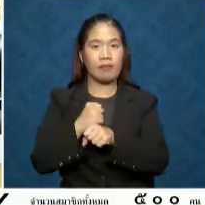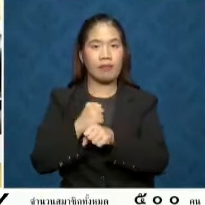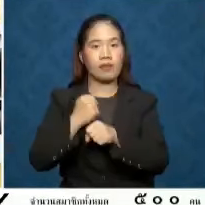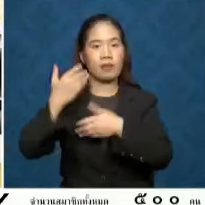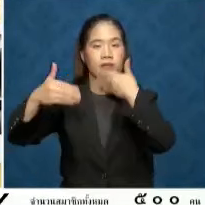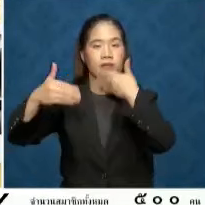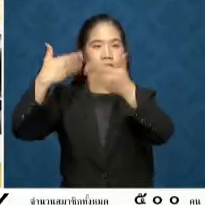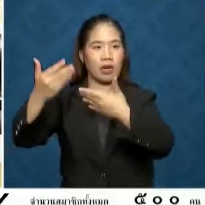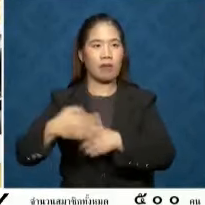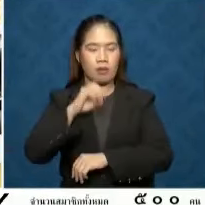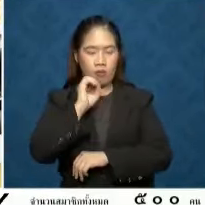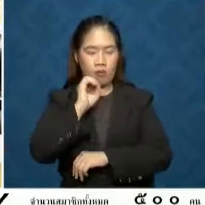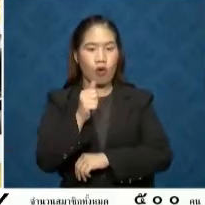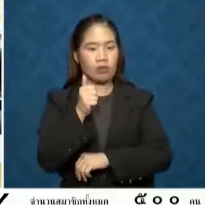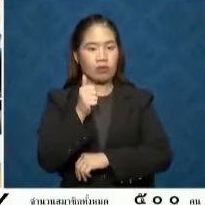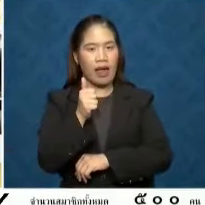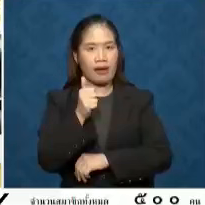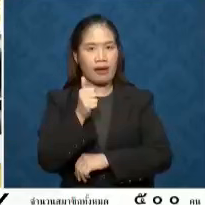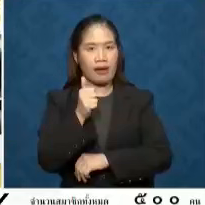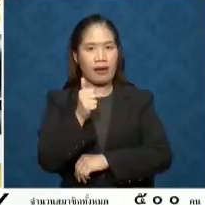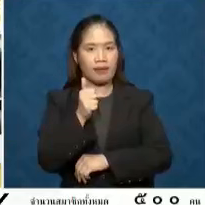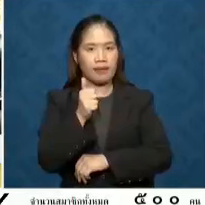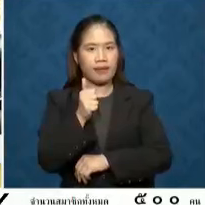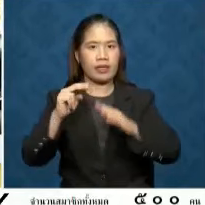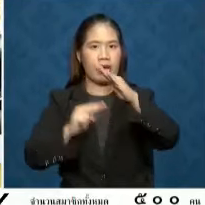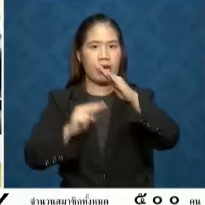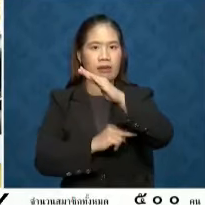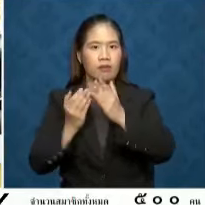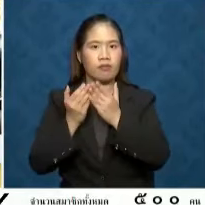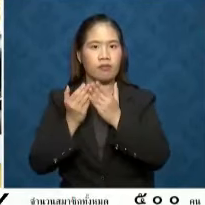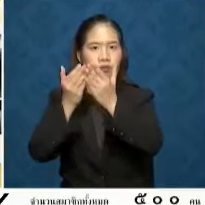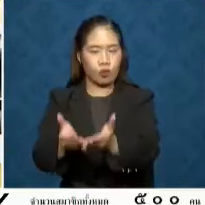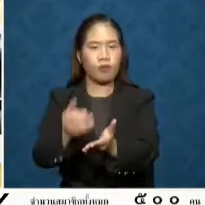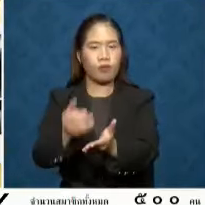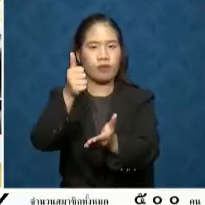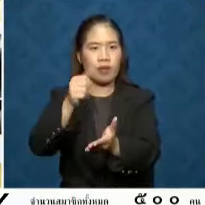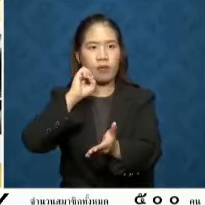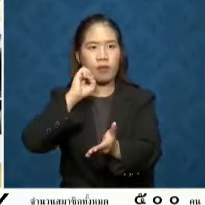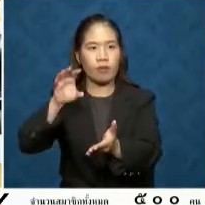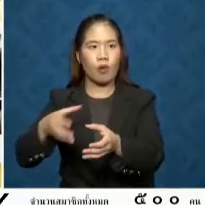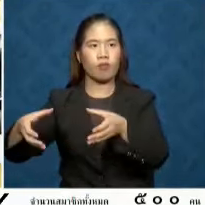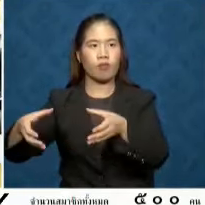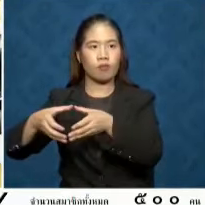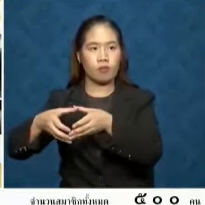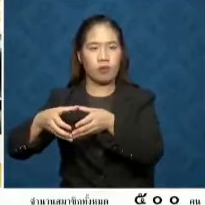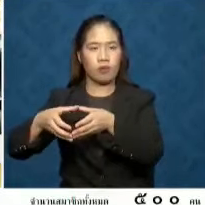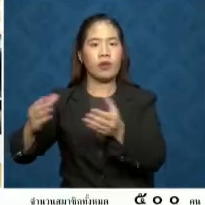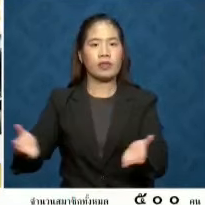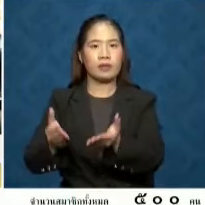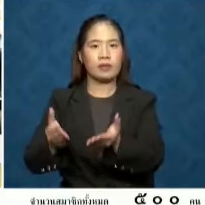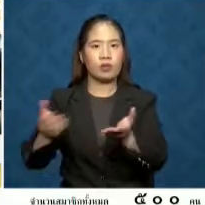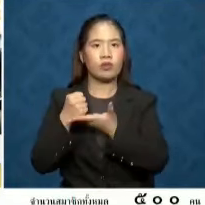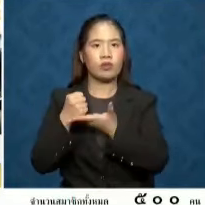ก็อนุญาตให้เข้าที่ท่าเรือบางสะพานแล้วก็สั่งให้ที่กองเรือภาคหนึ่งเนี่ยสนับสนุนขอความช่วยเห